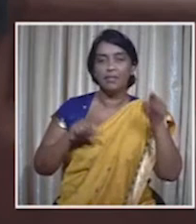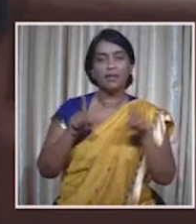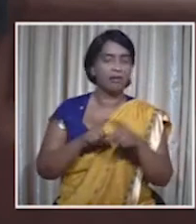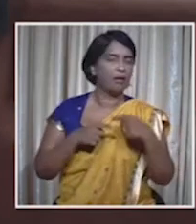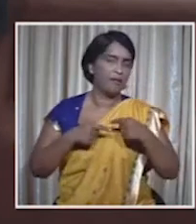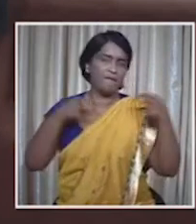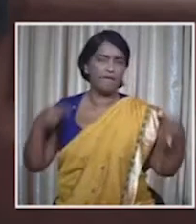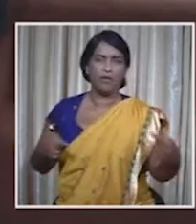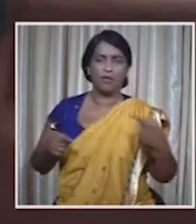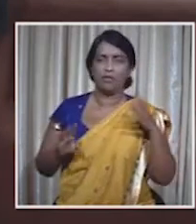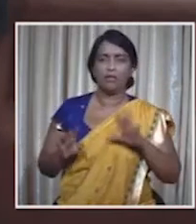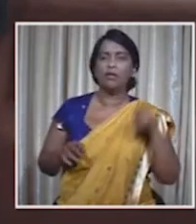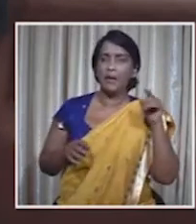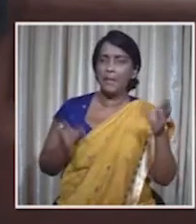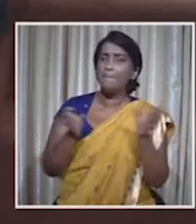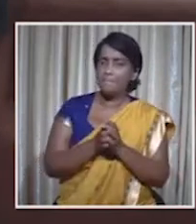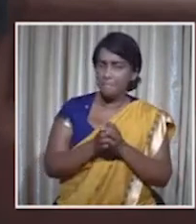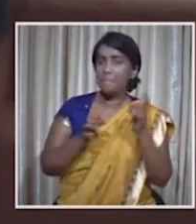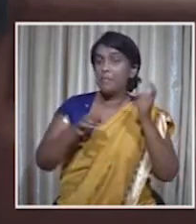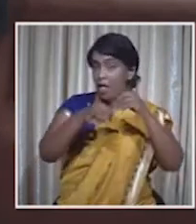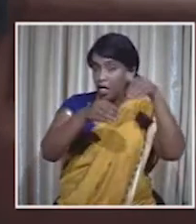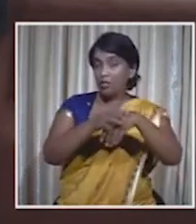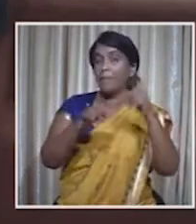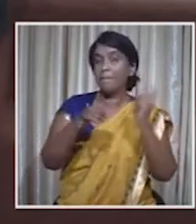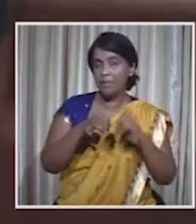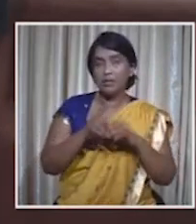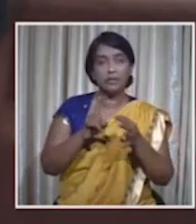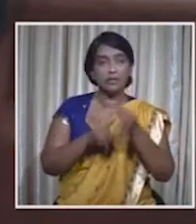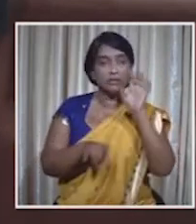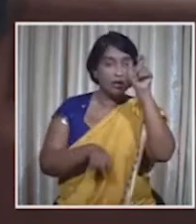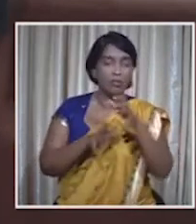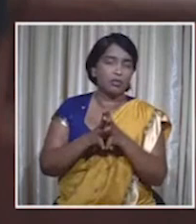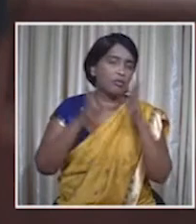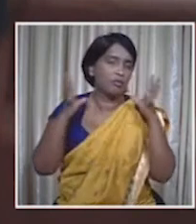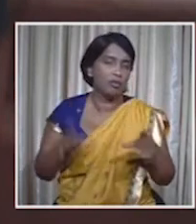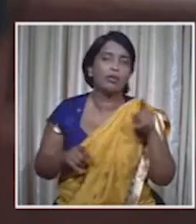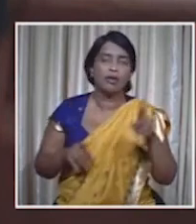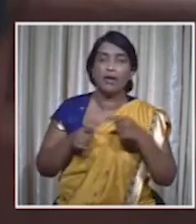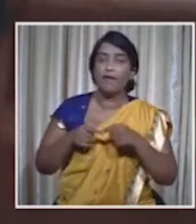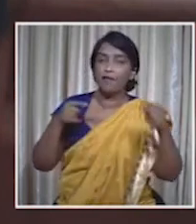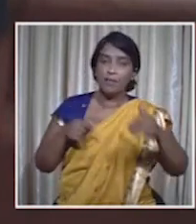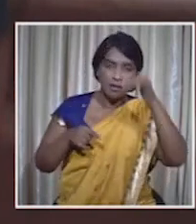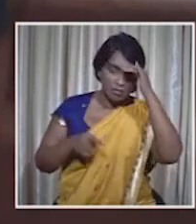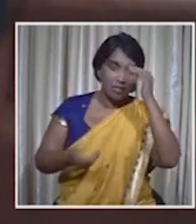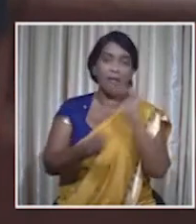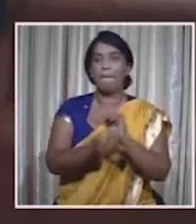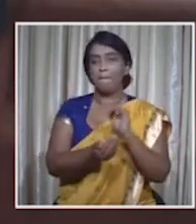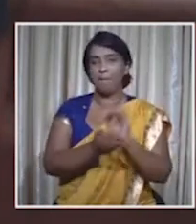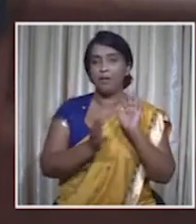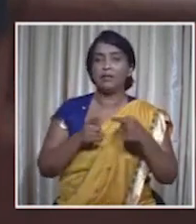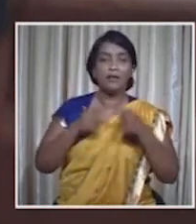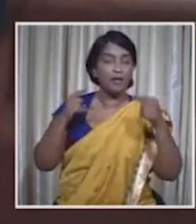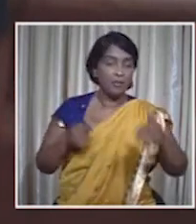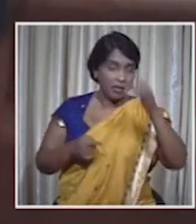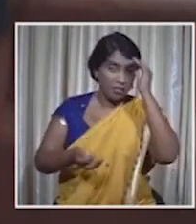නැහැ. හේතුව ඔබතුමාගේ පක්ෂ ප්‍රශ්න ගණනාවක් තියෙනවා. ජනාධිපති අපේක්ෂකව පිරීලා ඉතින් විපක්ෂ නායකතුමාත් රැකෙන්න ඕනේ. විපක්ෂ නායකතුමා රකින්න